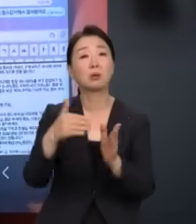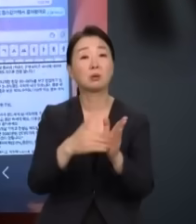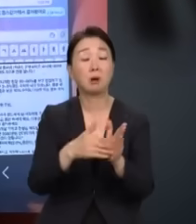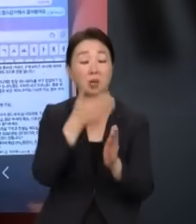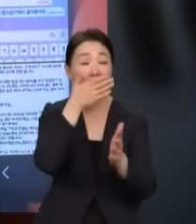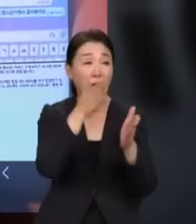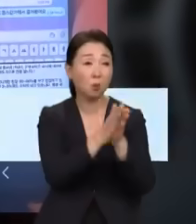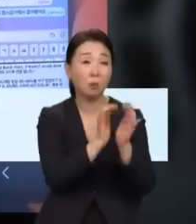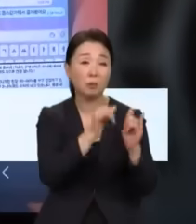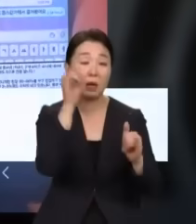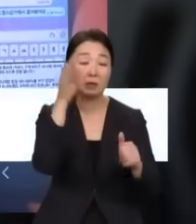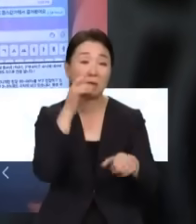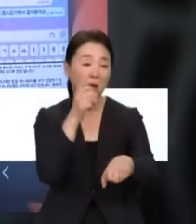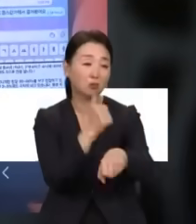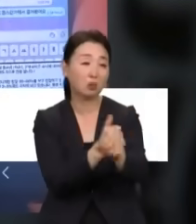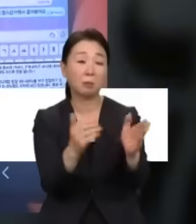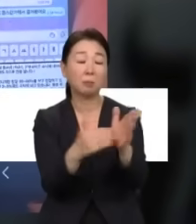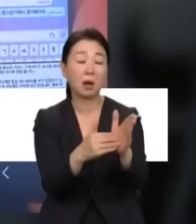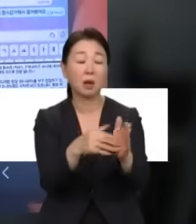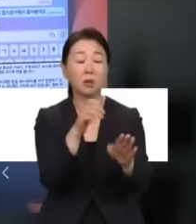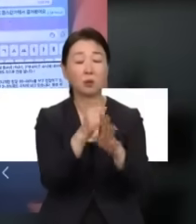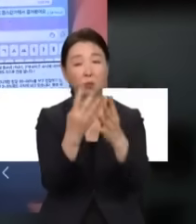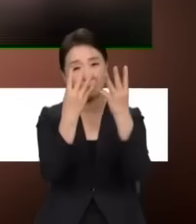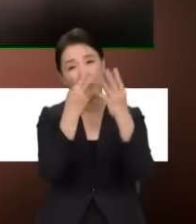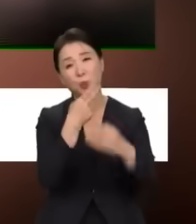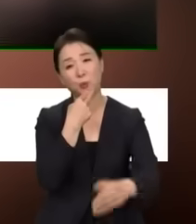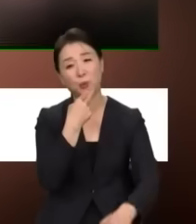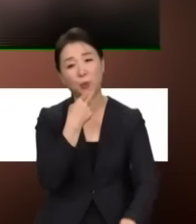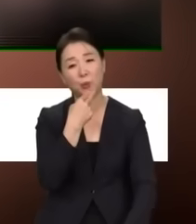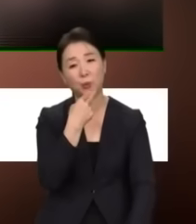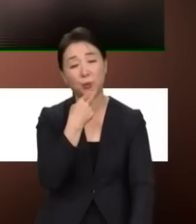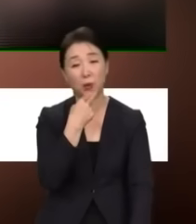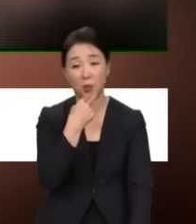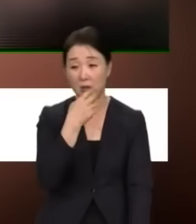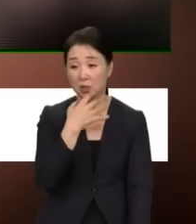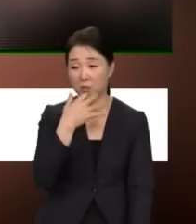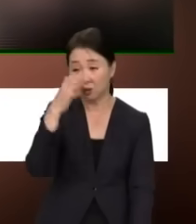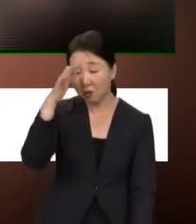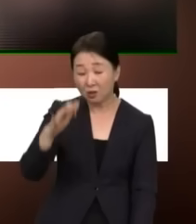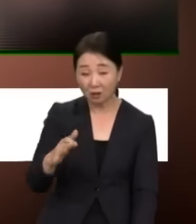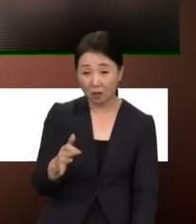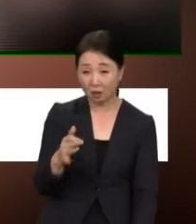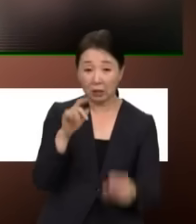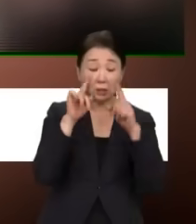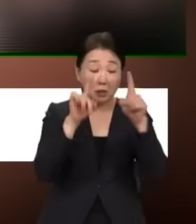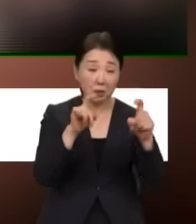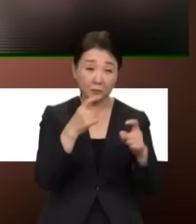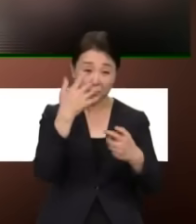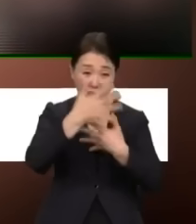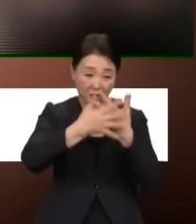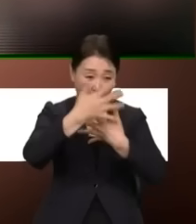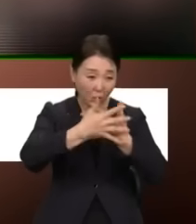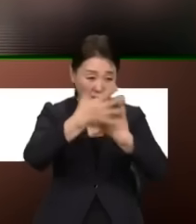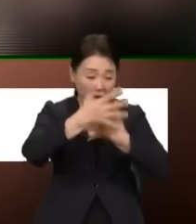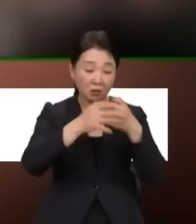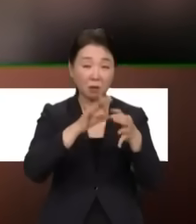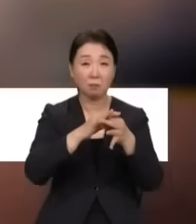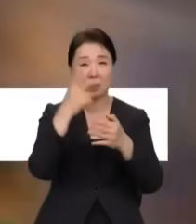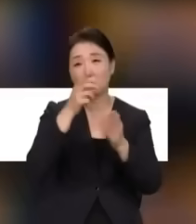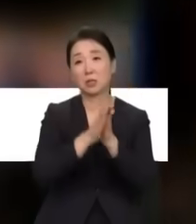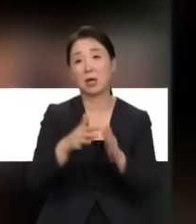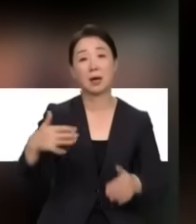공범들도 단순 투약으로 처리돼 불구속 상태입니다. 미성년자로 의심되는 성착취 영상들에 대해서는 수사가 시작되지도